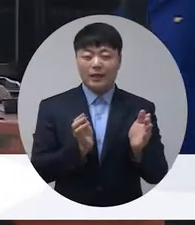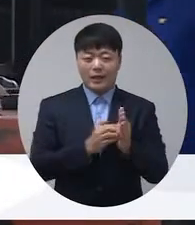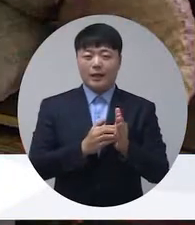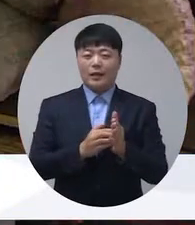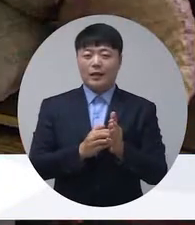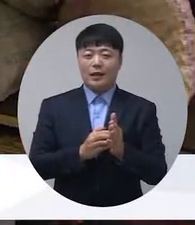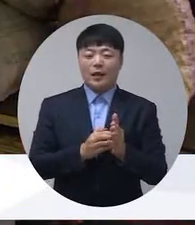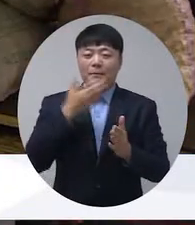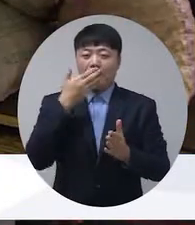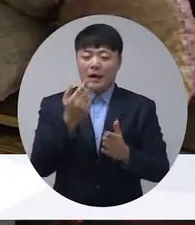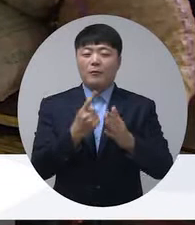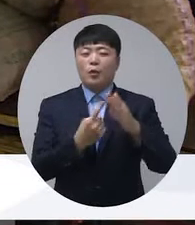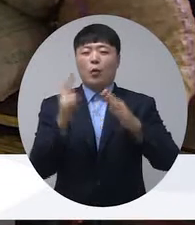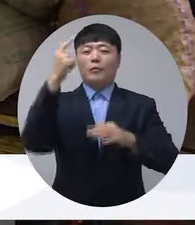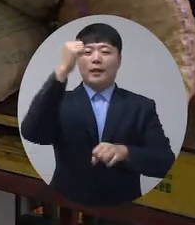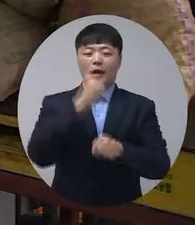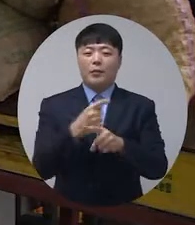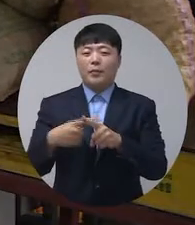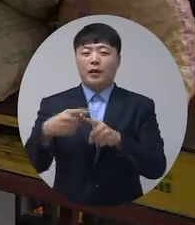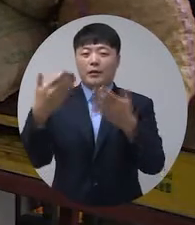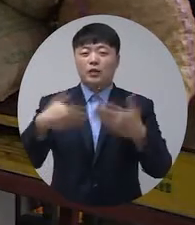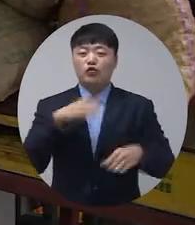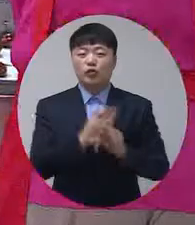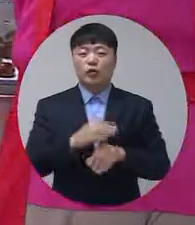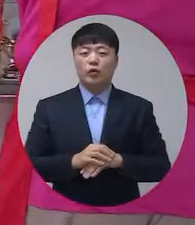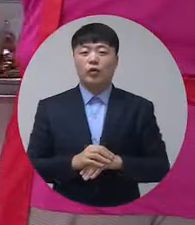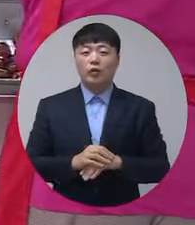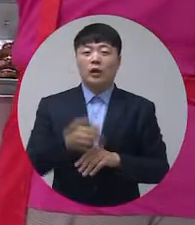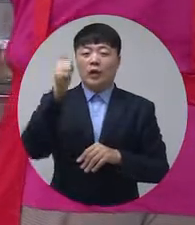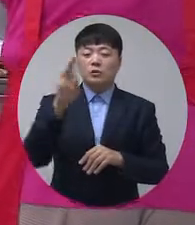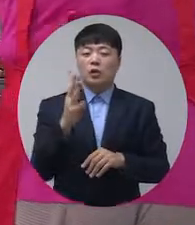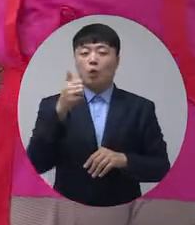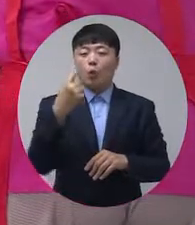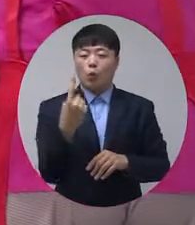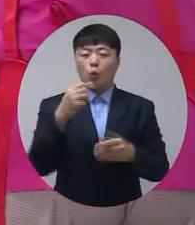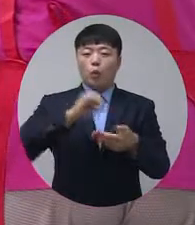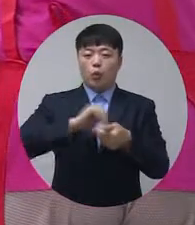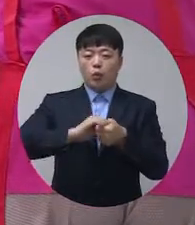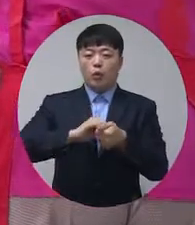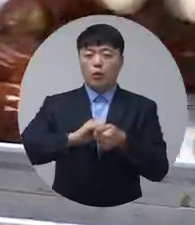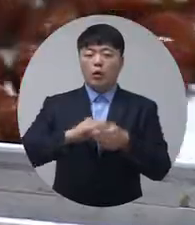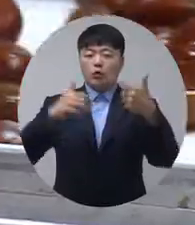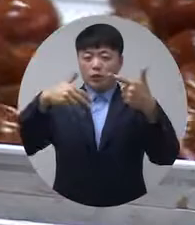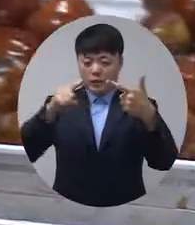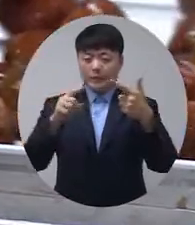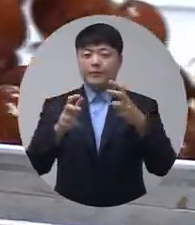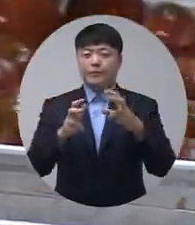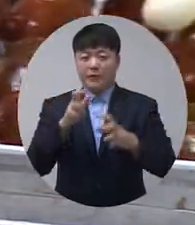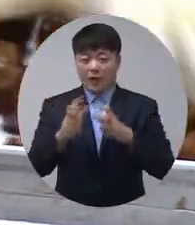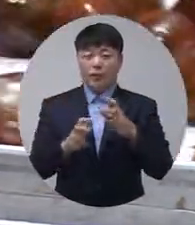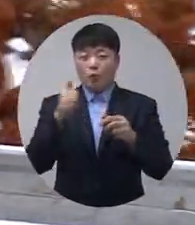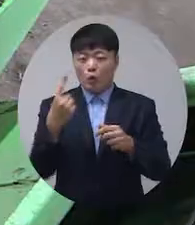발전 가능성을 열어주고 있는 것으로 평가되고 있습니다 합천호 농협을 합참 반 6차산업화 사업에도